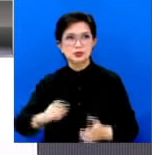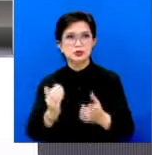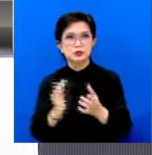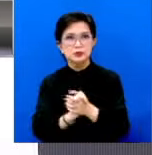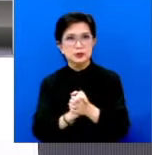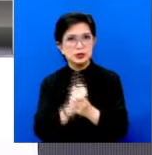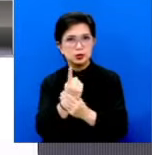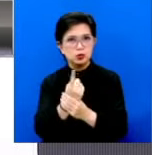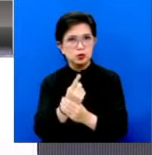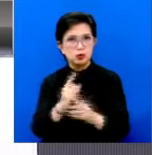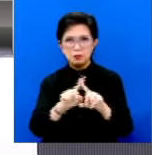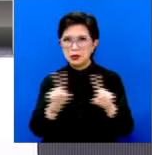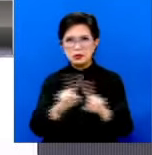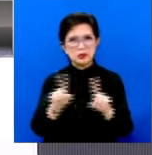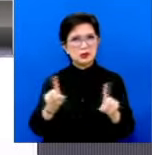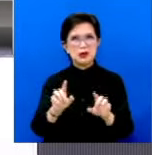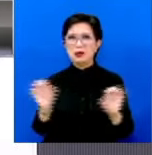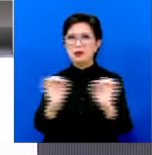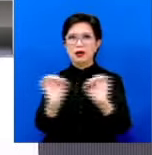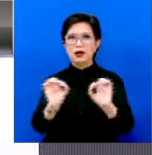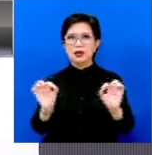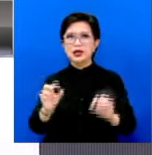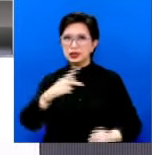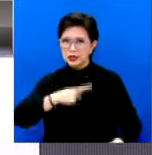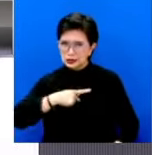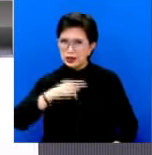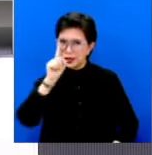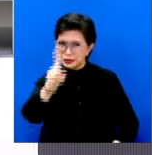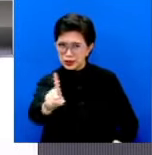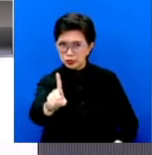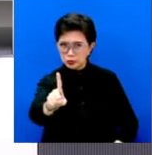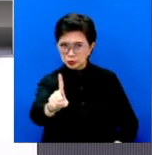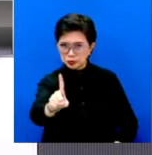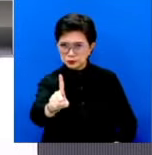ada perbedaan. Kita orang Moi hanya satu saja.